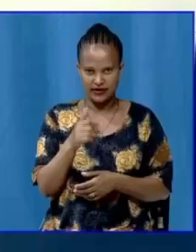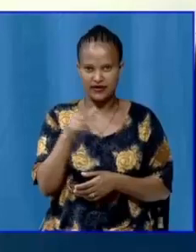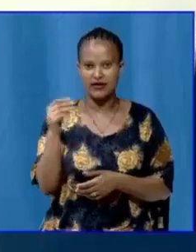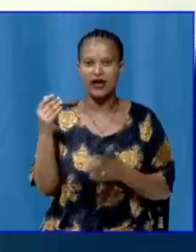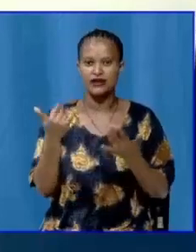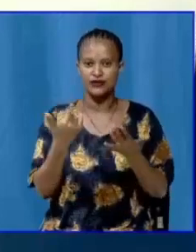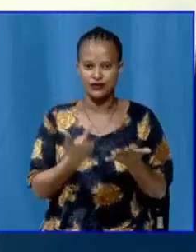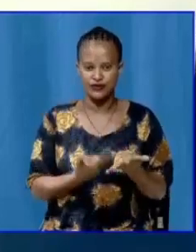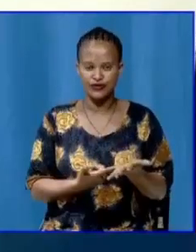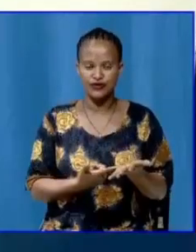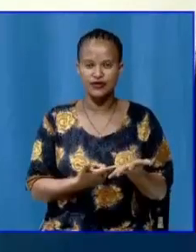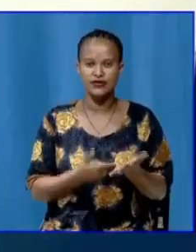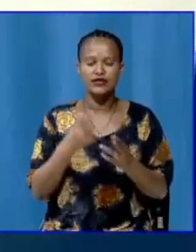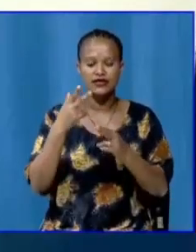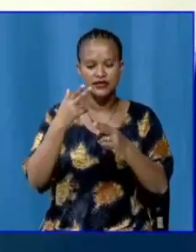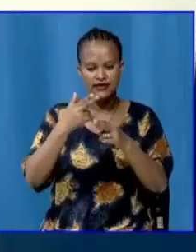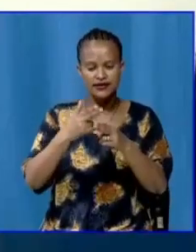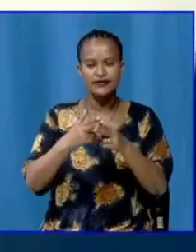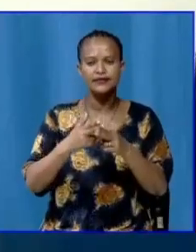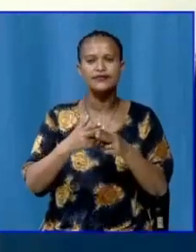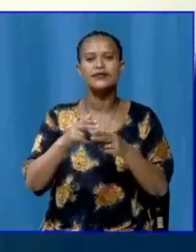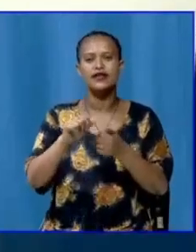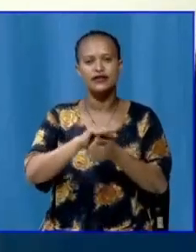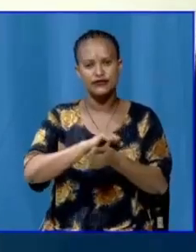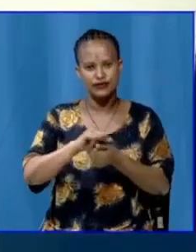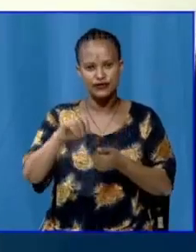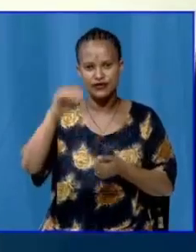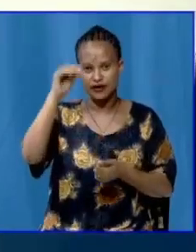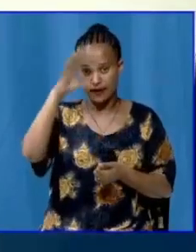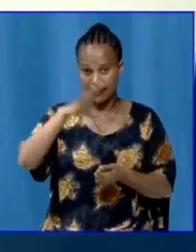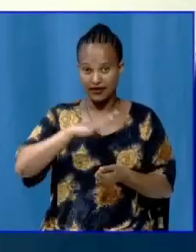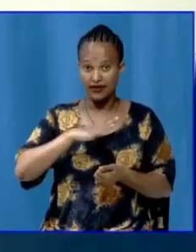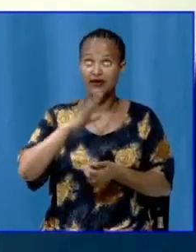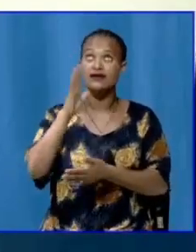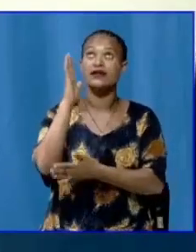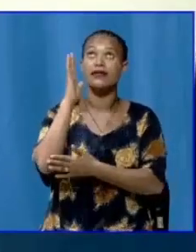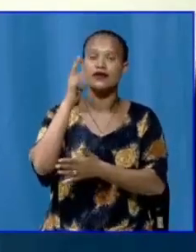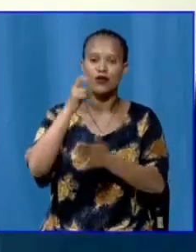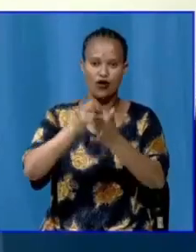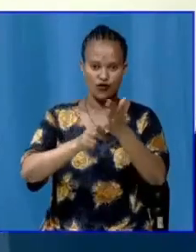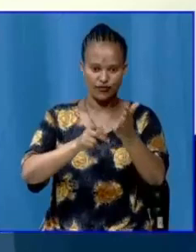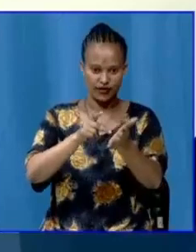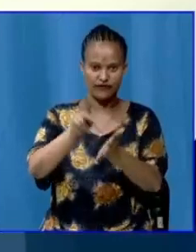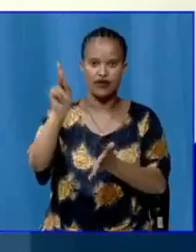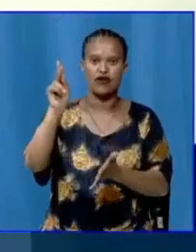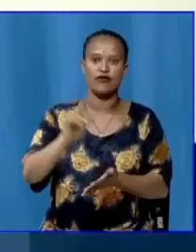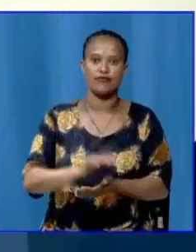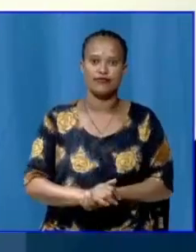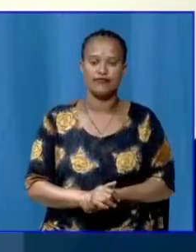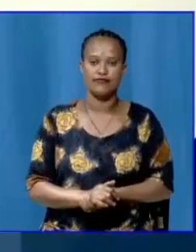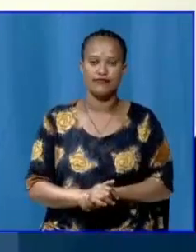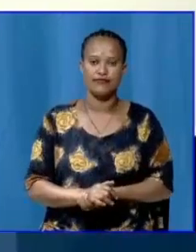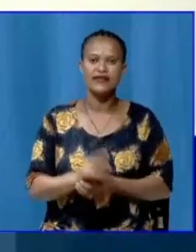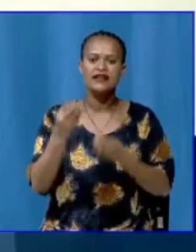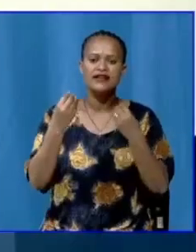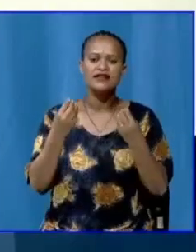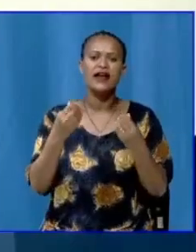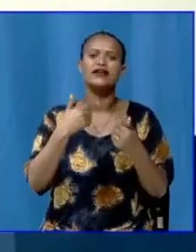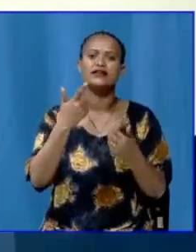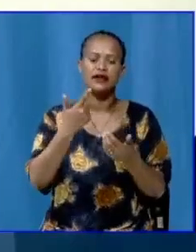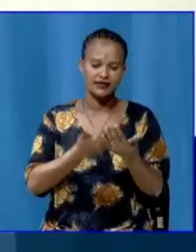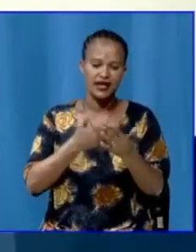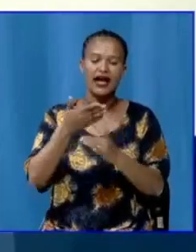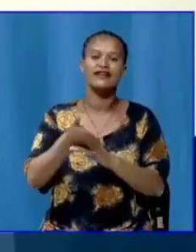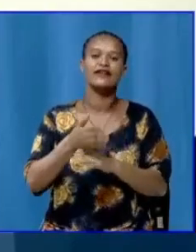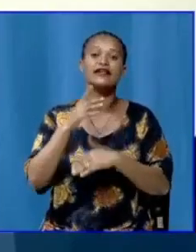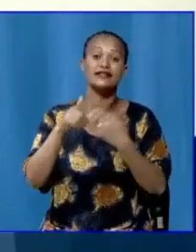እዚዩ እዚ ስም ዘጥፍኡ ሰባት እግዚኣብሔር ዋግኦም ይኽፈሎም እንታይ ክንን ካብዚ